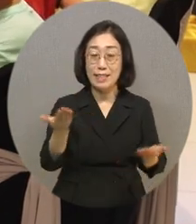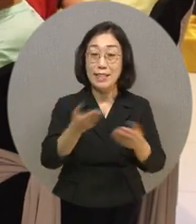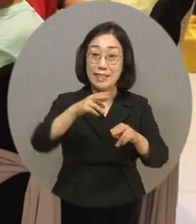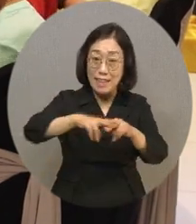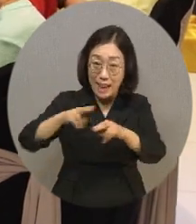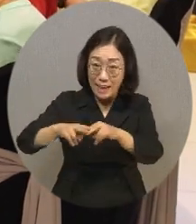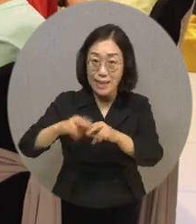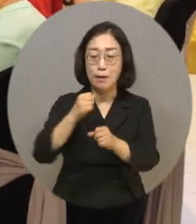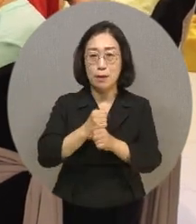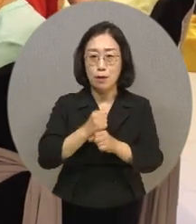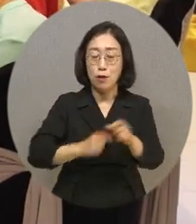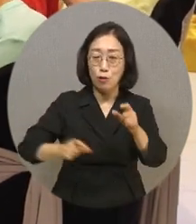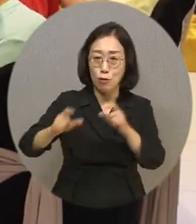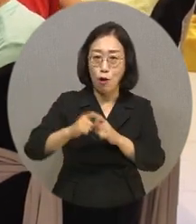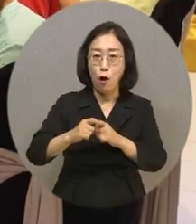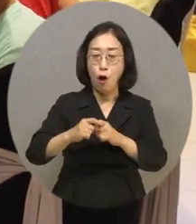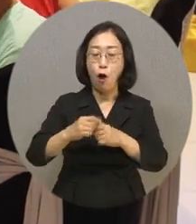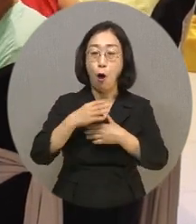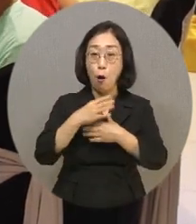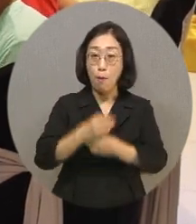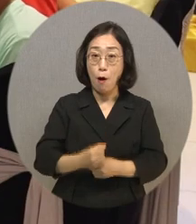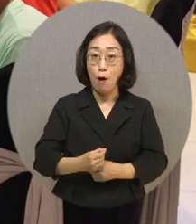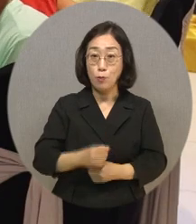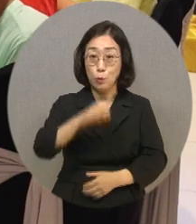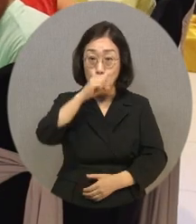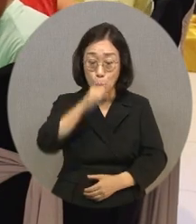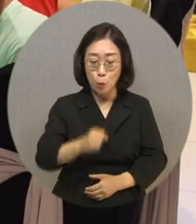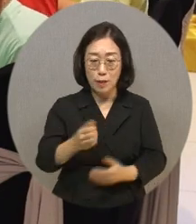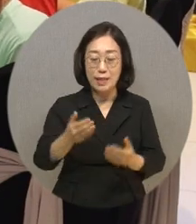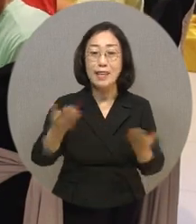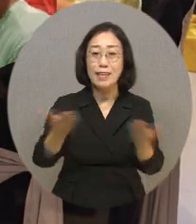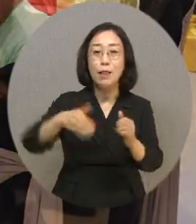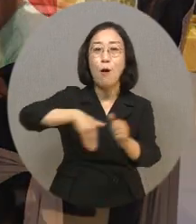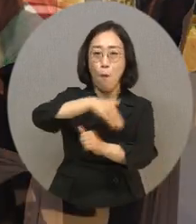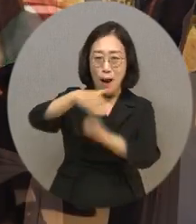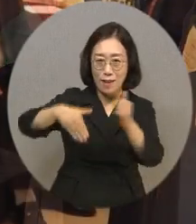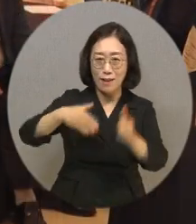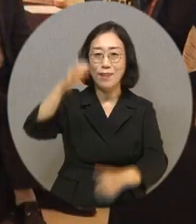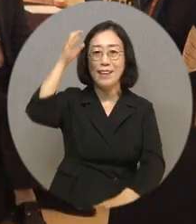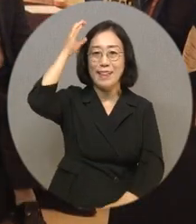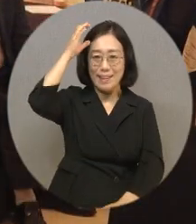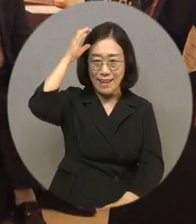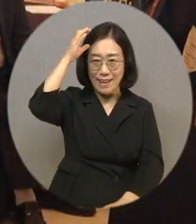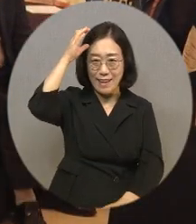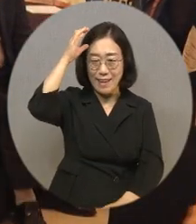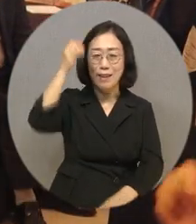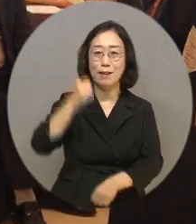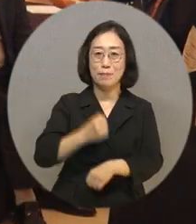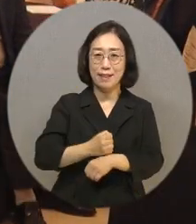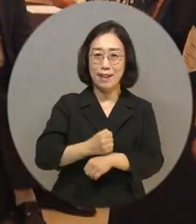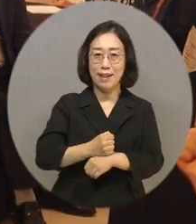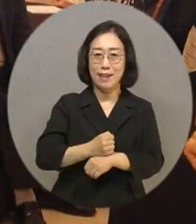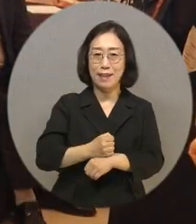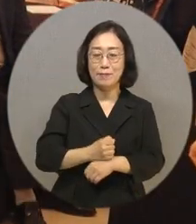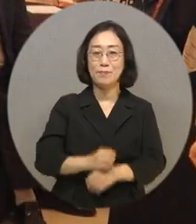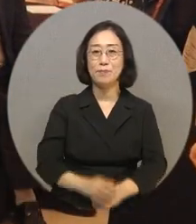창출과 더욱 쾌적한 근로 환경이 마련되길 기대합니다. 꿈을 키우는